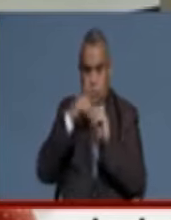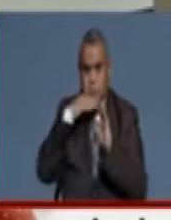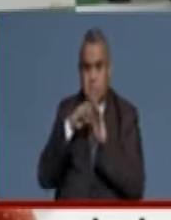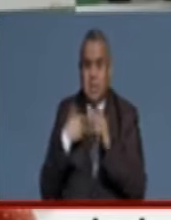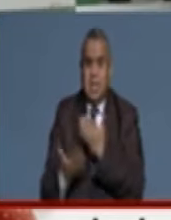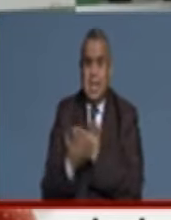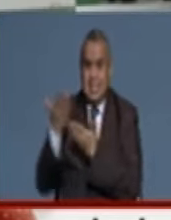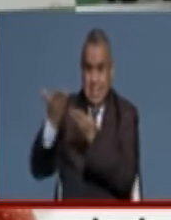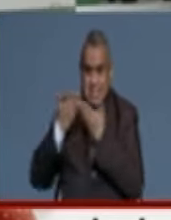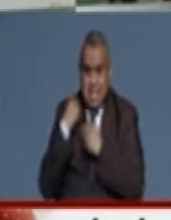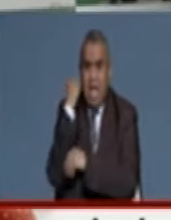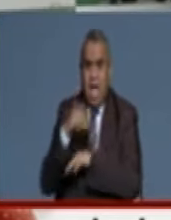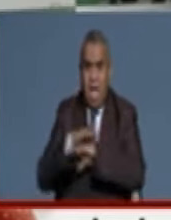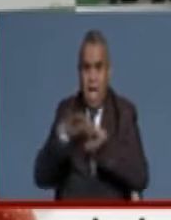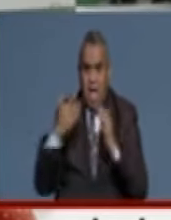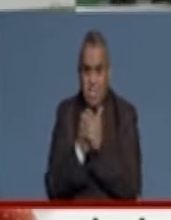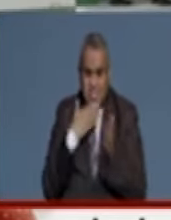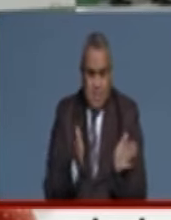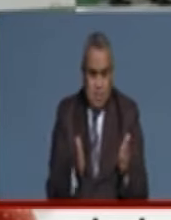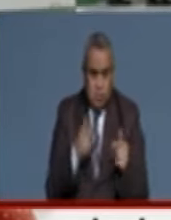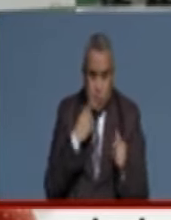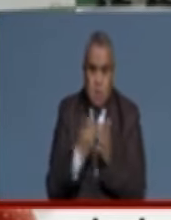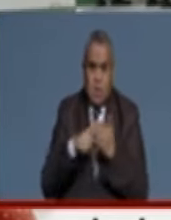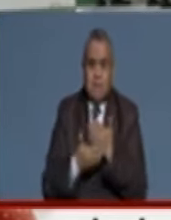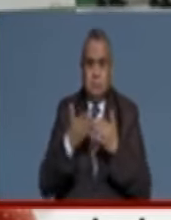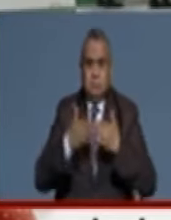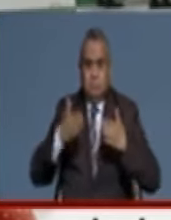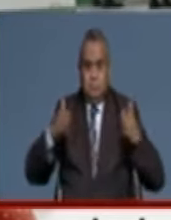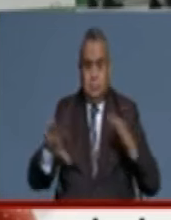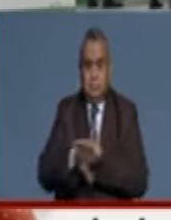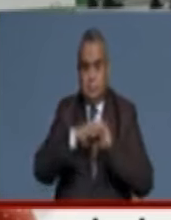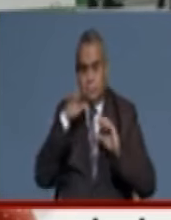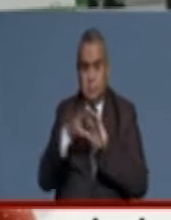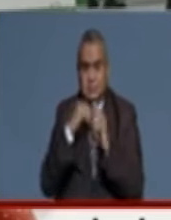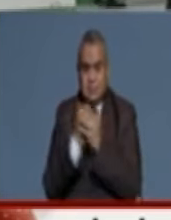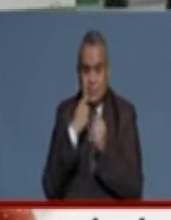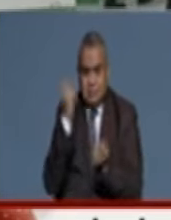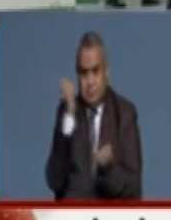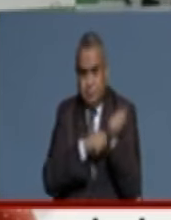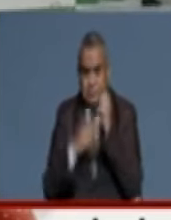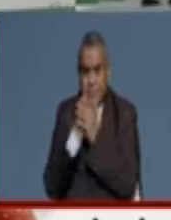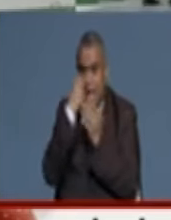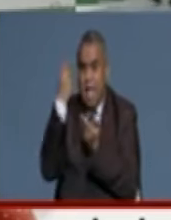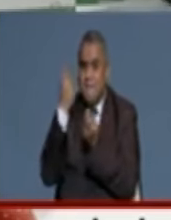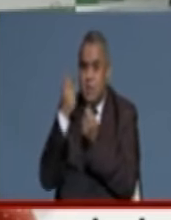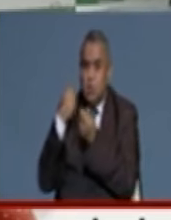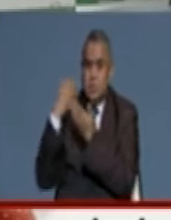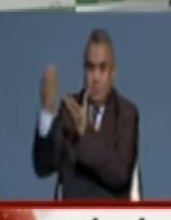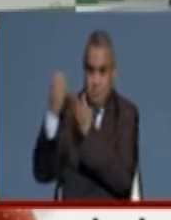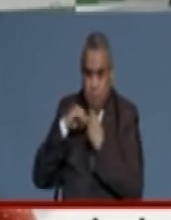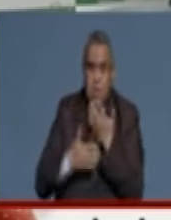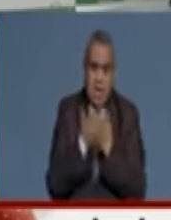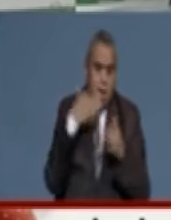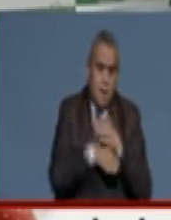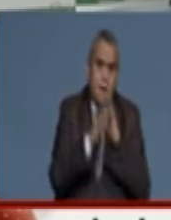جديدة للتوسعات المستقبلية لتصنيع المادة الخام، وده هيوقف استيراد حوالي 150 ألف طن